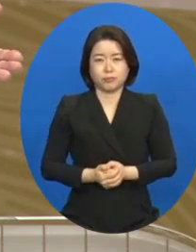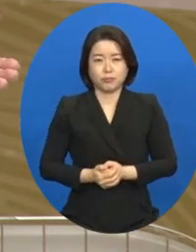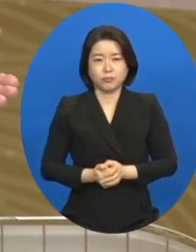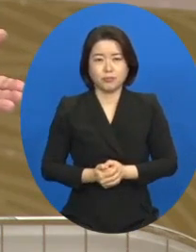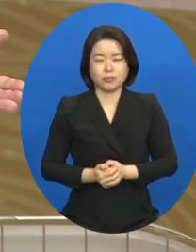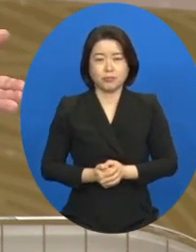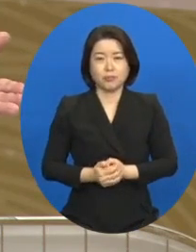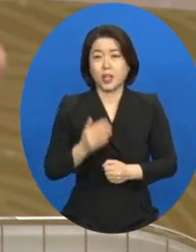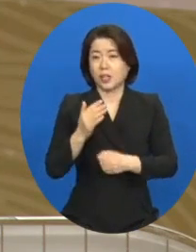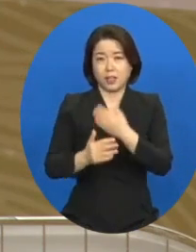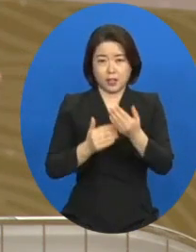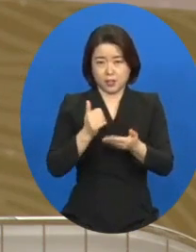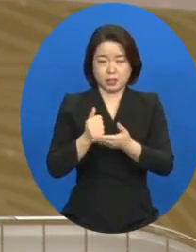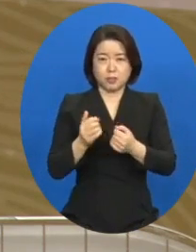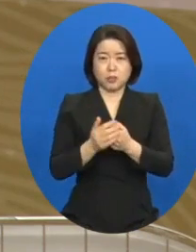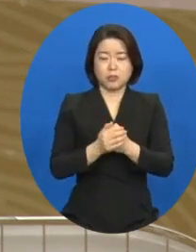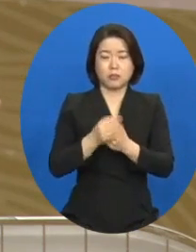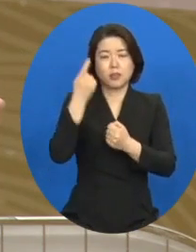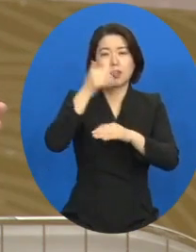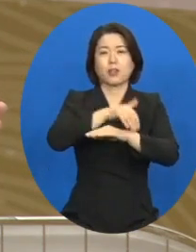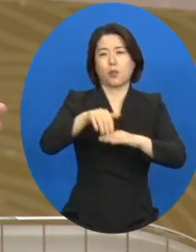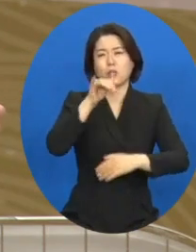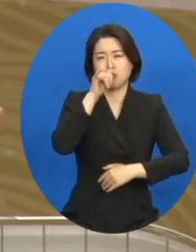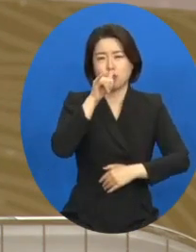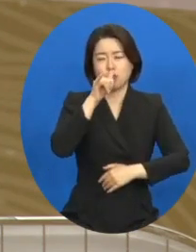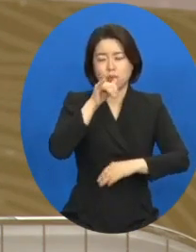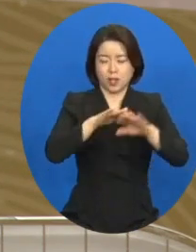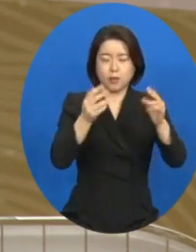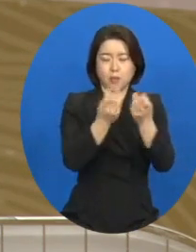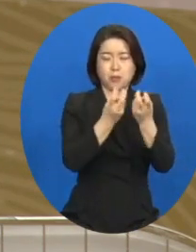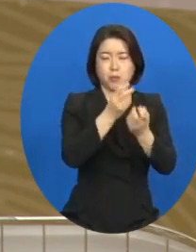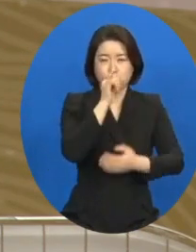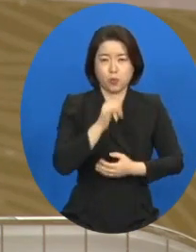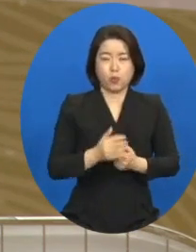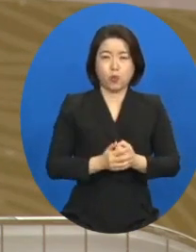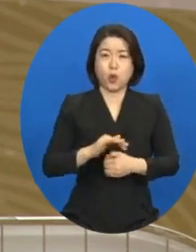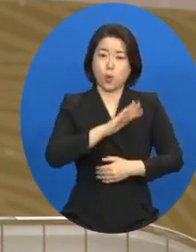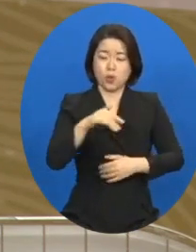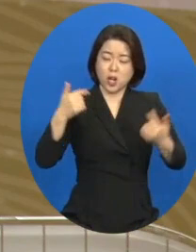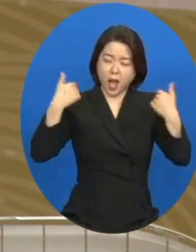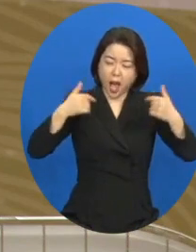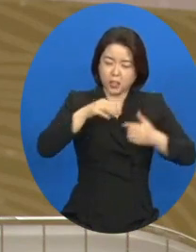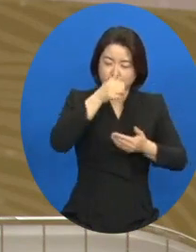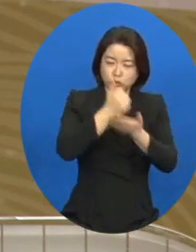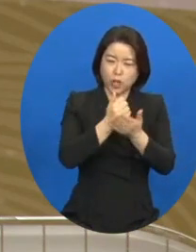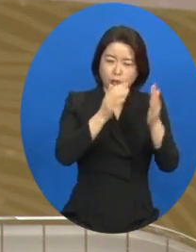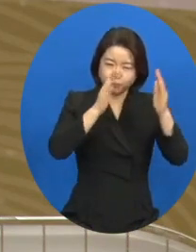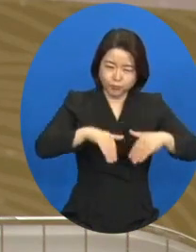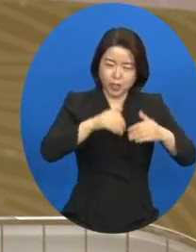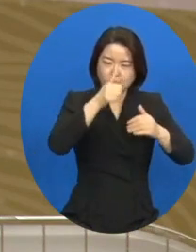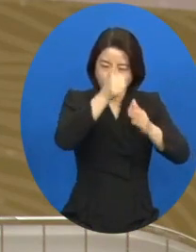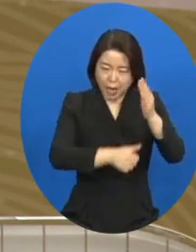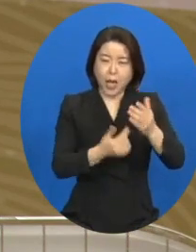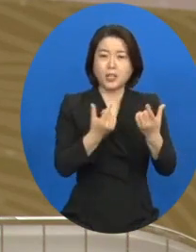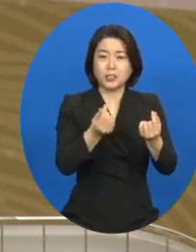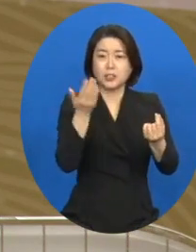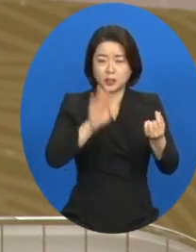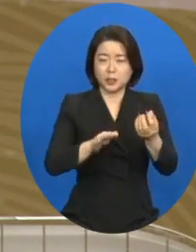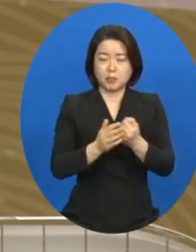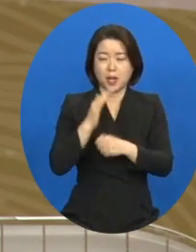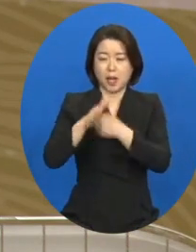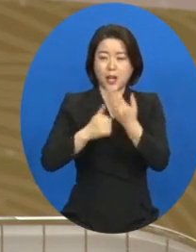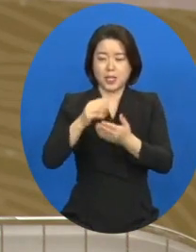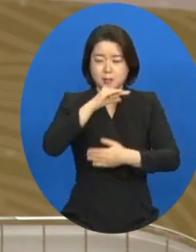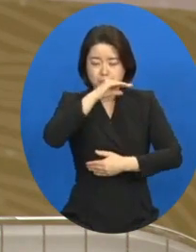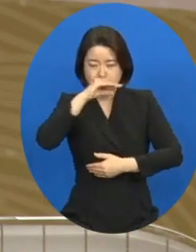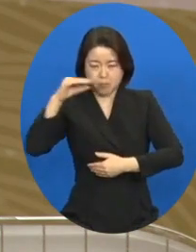하나님은 대책이 있으세요. 우리는 늘 죄에 무너지지만 하나님은 우리를 바로 살게